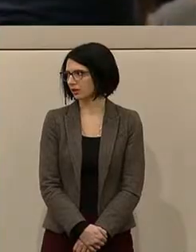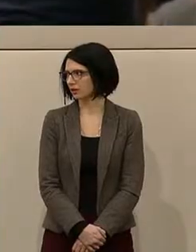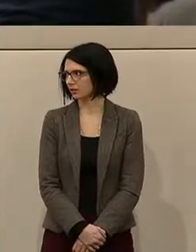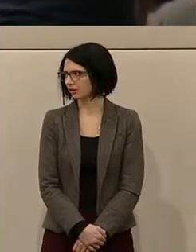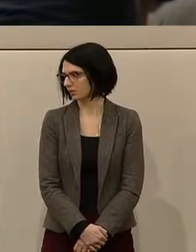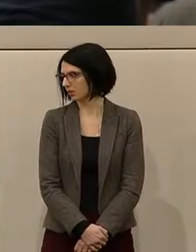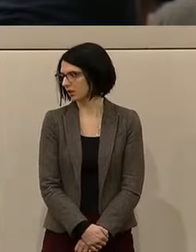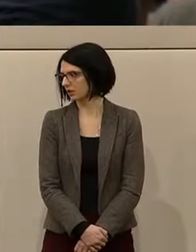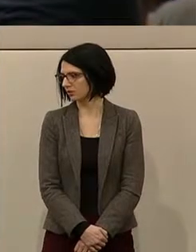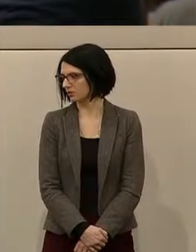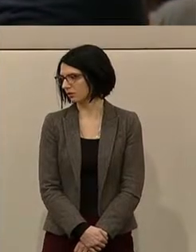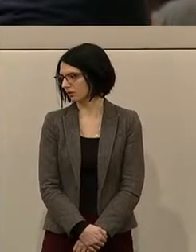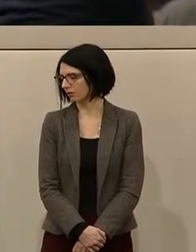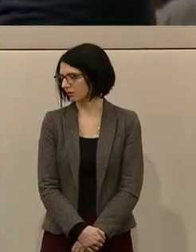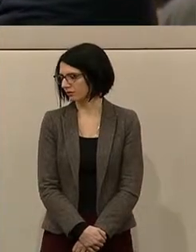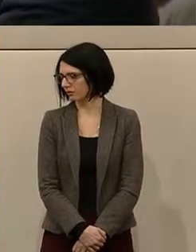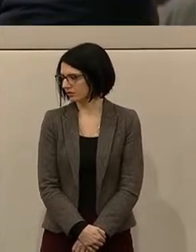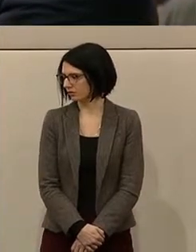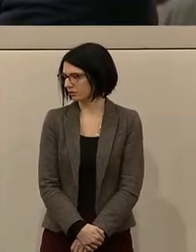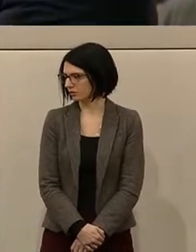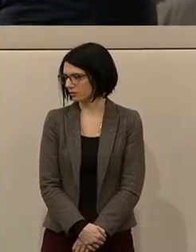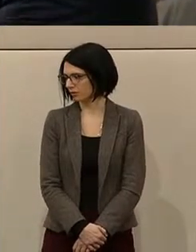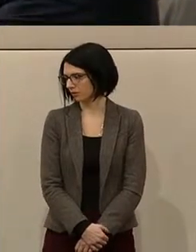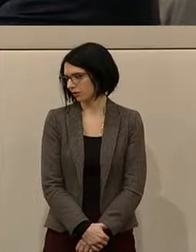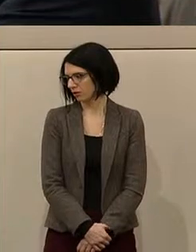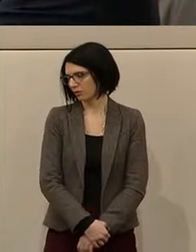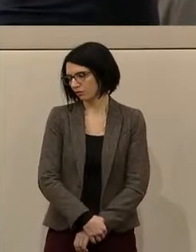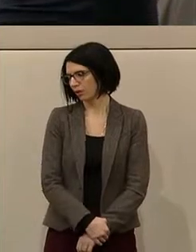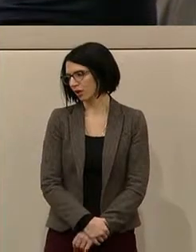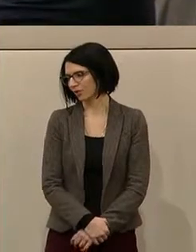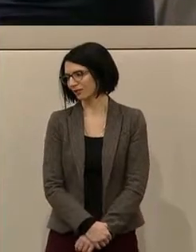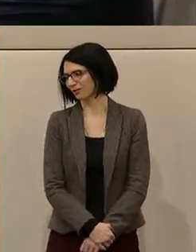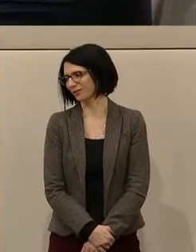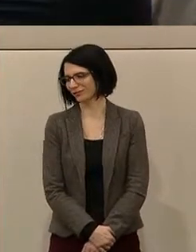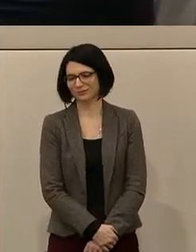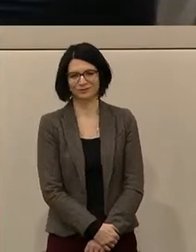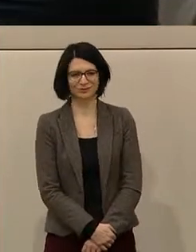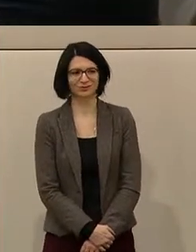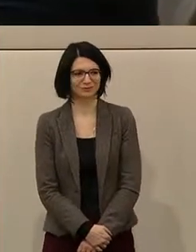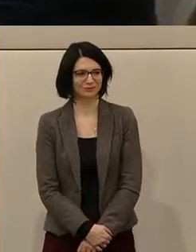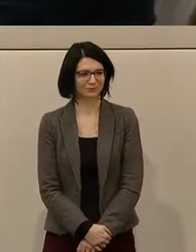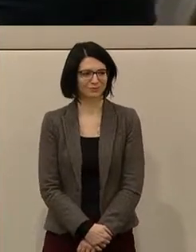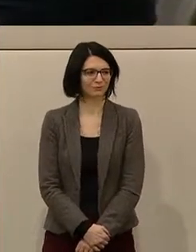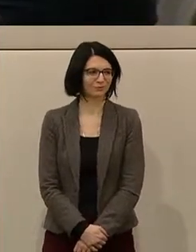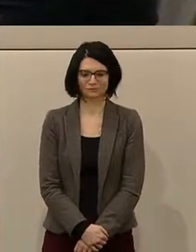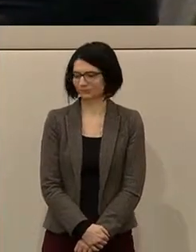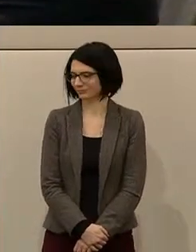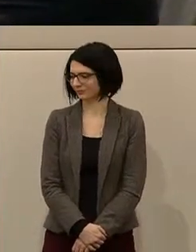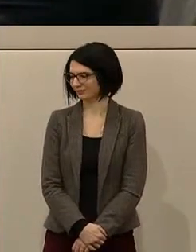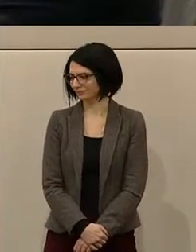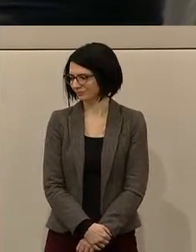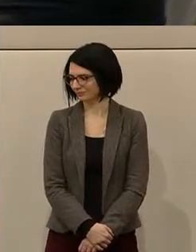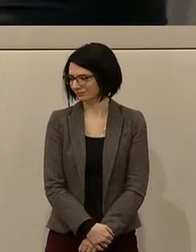Im Anschluss daran, nach der Fragestunde, geht es dann in die eigentliche Tagesordnung. Und da geht es gleich